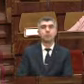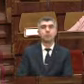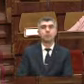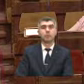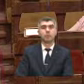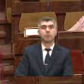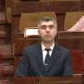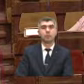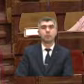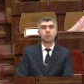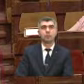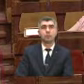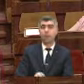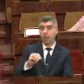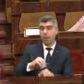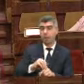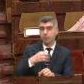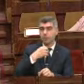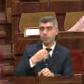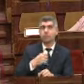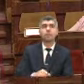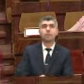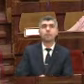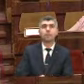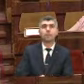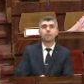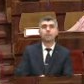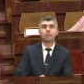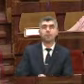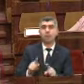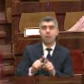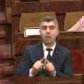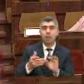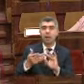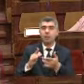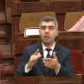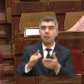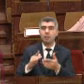أن نشير معكم أيضا مصير تطبيق لابليكاسيون ديال